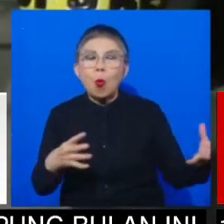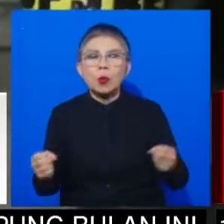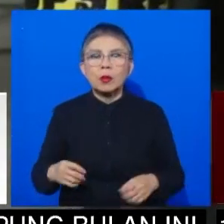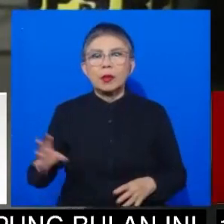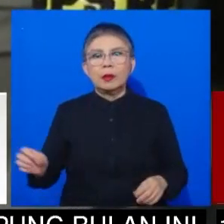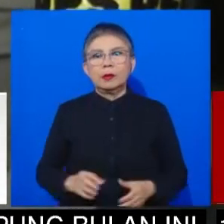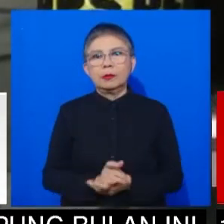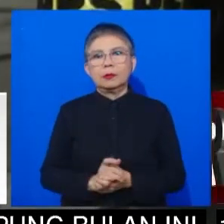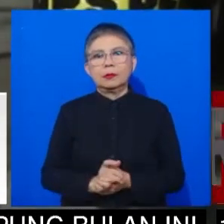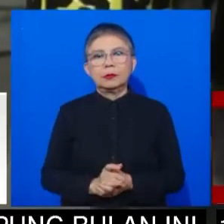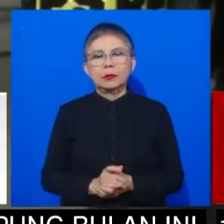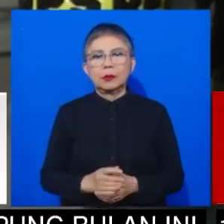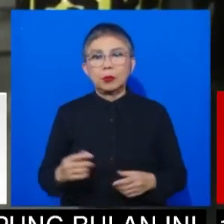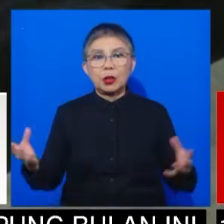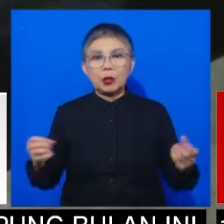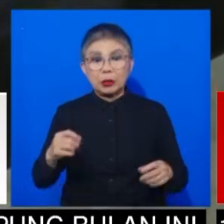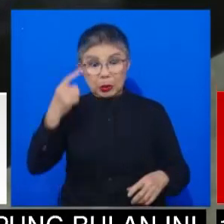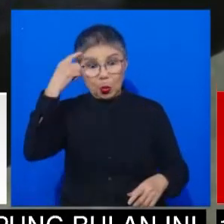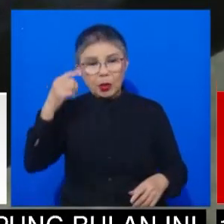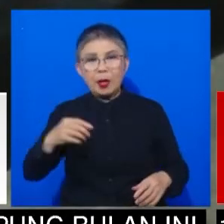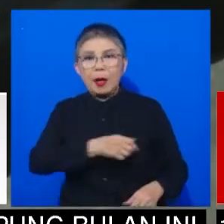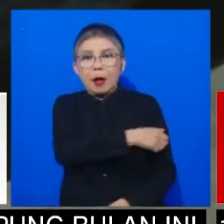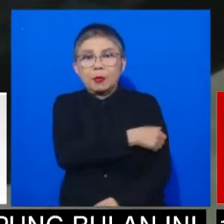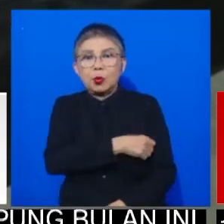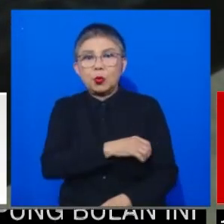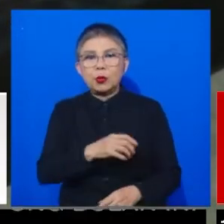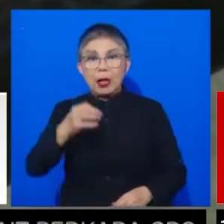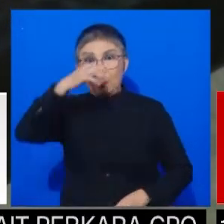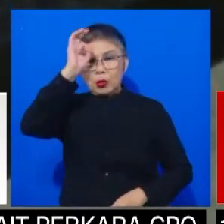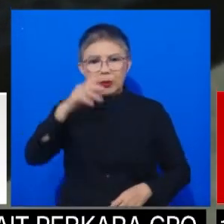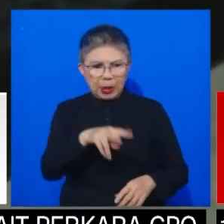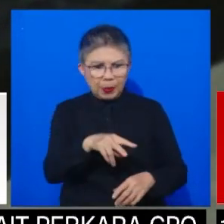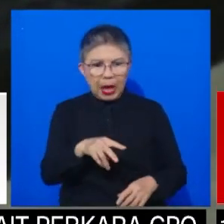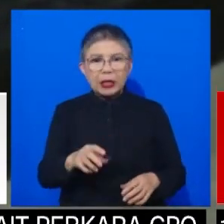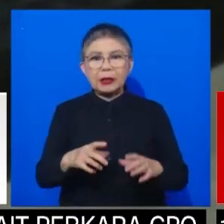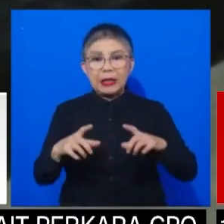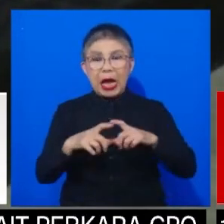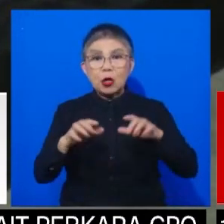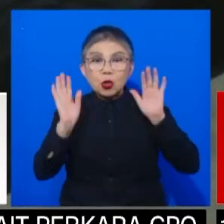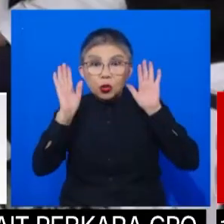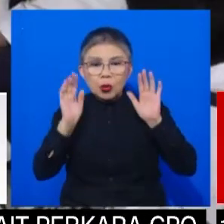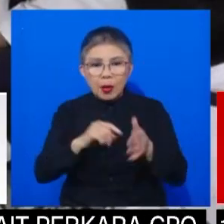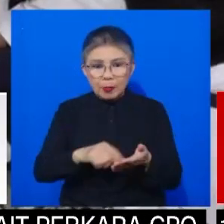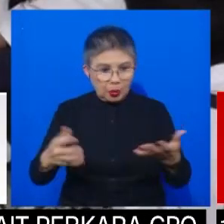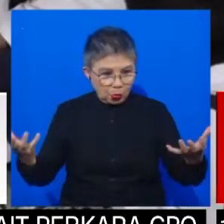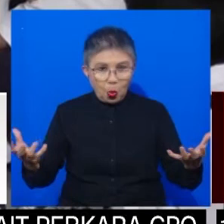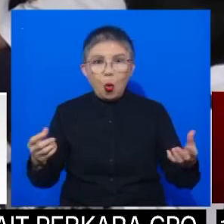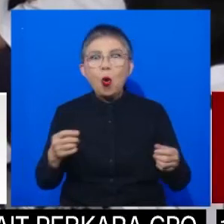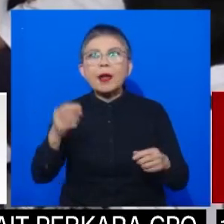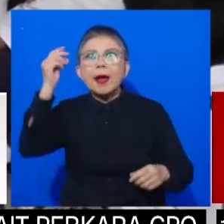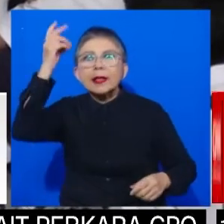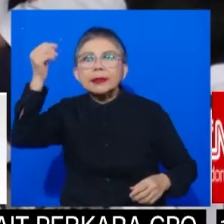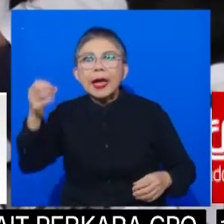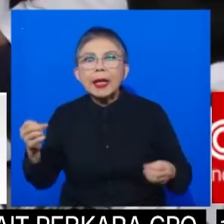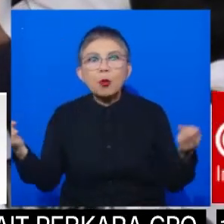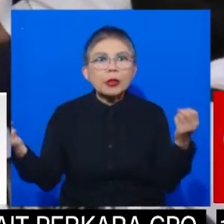petang. Sebelumnya, aksi mereka diketahui setelah petugas cyber Polresta Tangerang menemukan akun media sosial yang memperlihatkan para pelajar akan